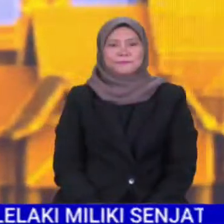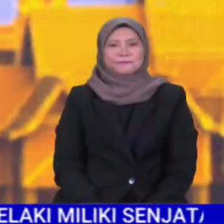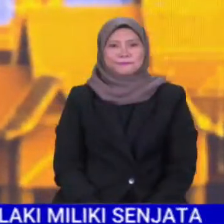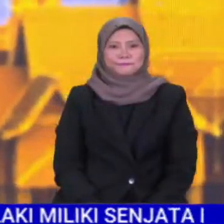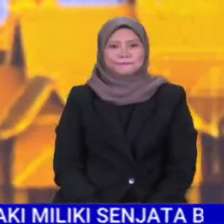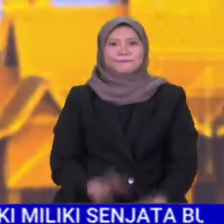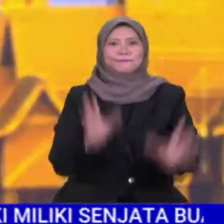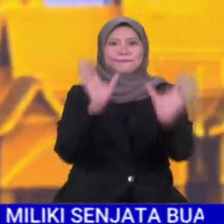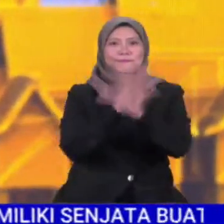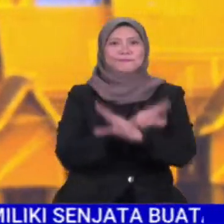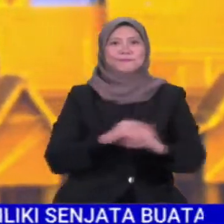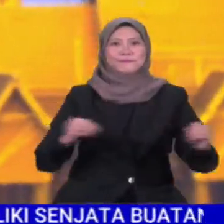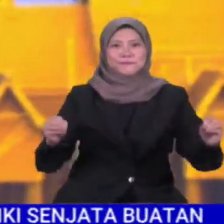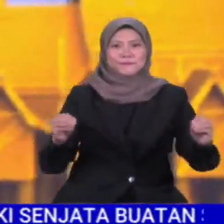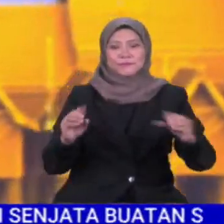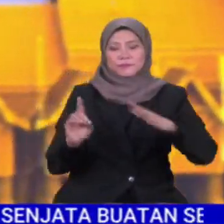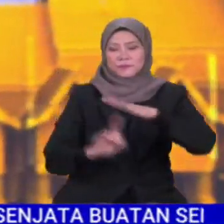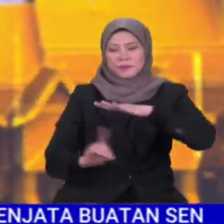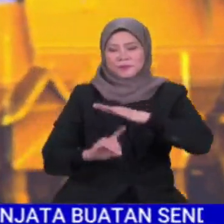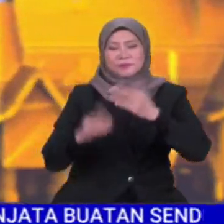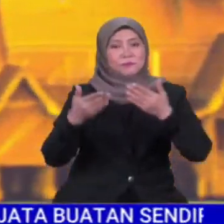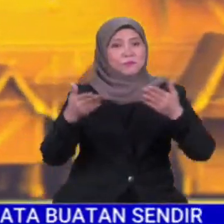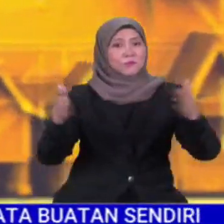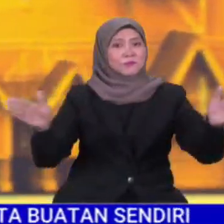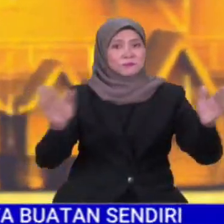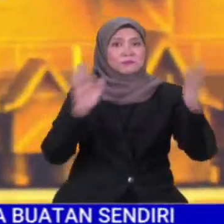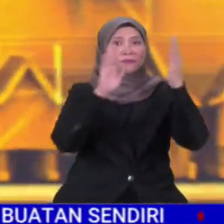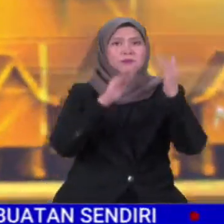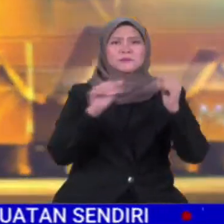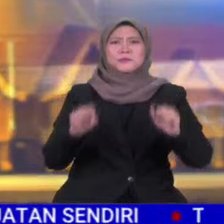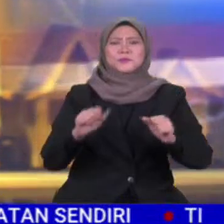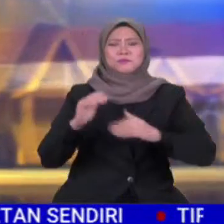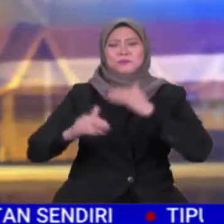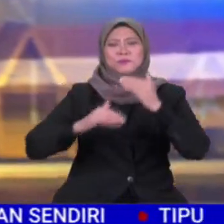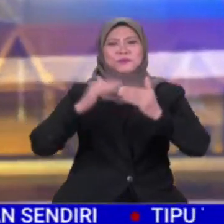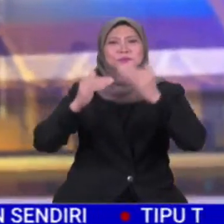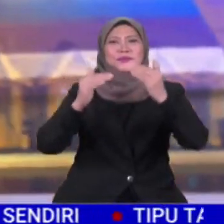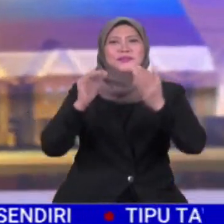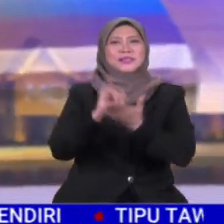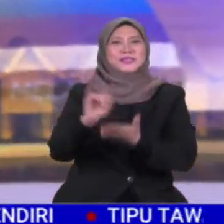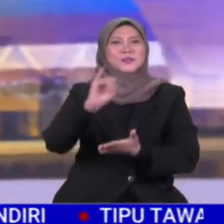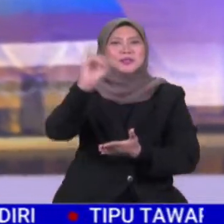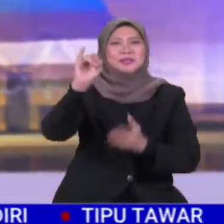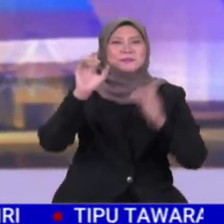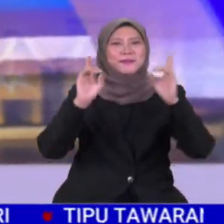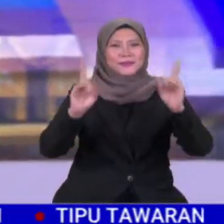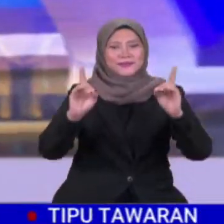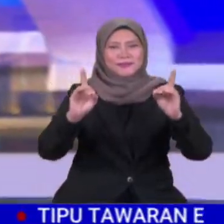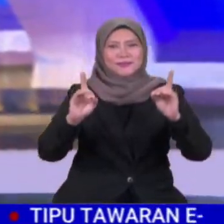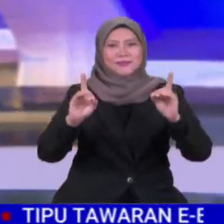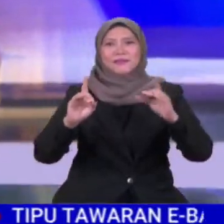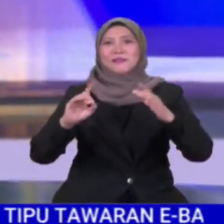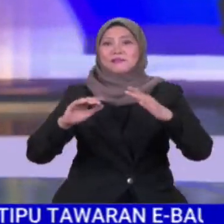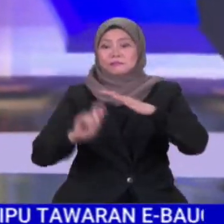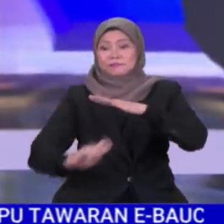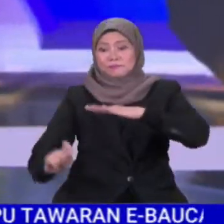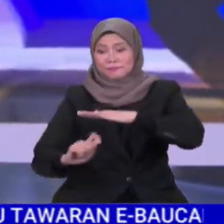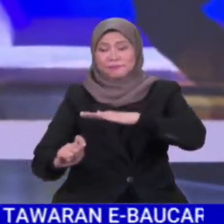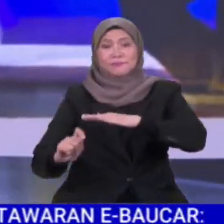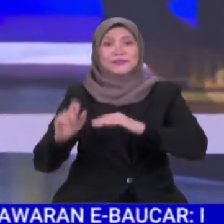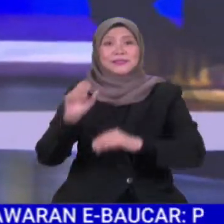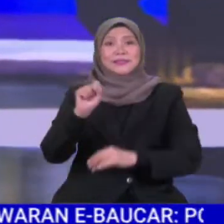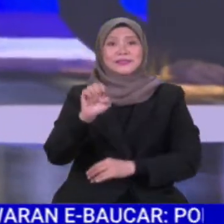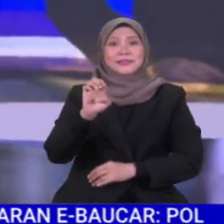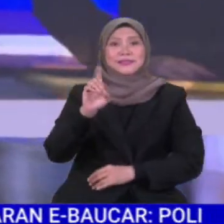Kita ke Bumi Kenyalang. Dasar terbuka diharap dapat dilaksanakan di semua institusi pendidikan awal kanak-kanak sedidik